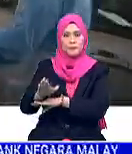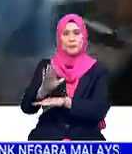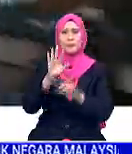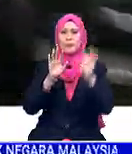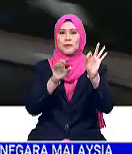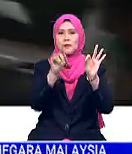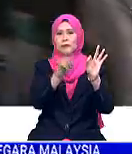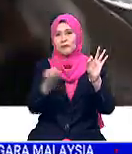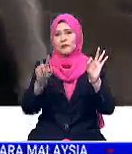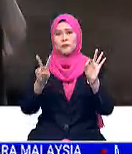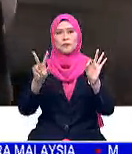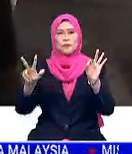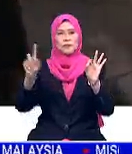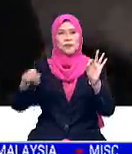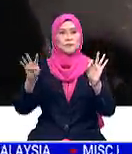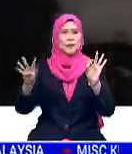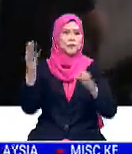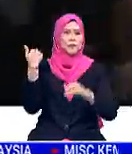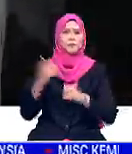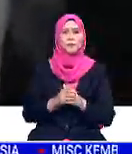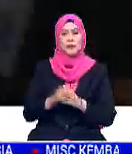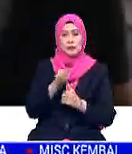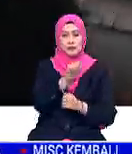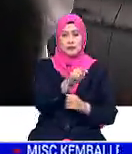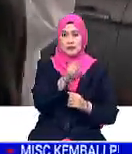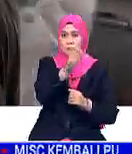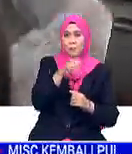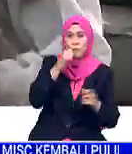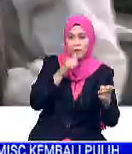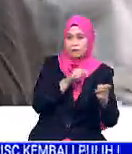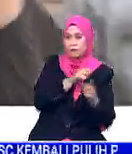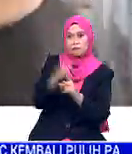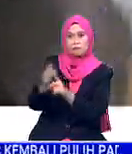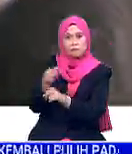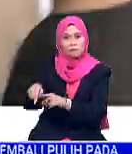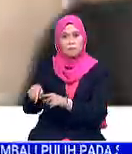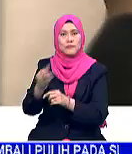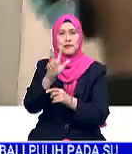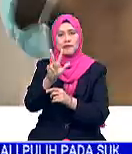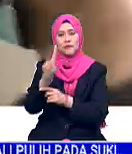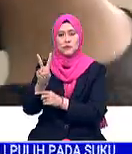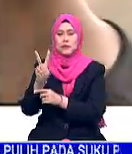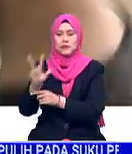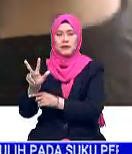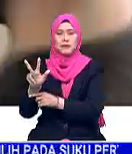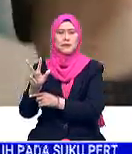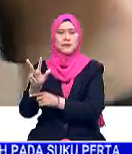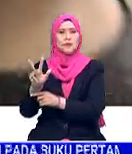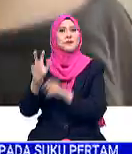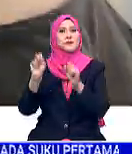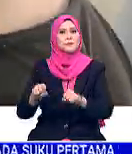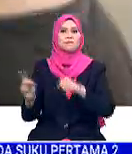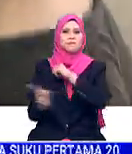9 baju hingga 23 April fast dia melakukan kesalahan itu di bawah section qg23 calon kejaksaan yang